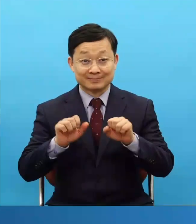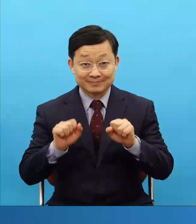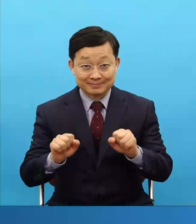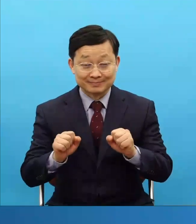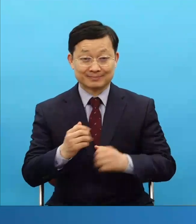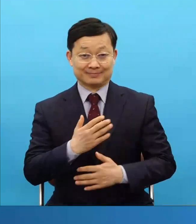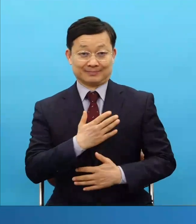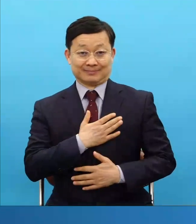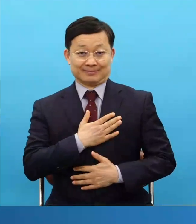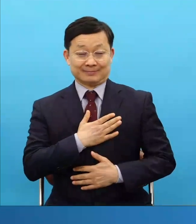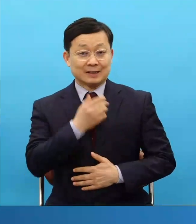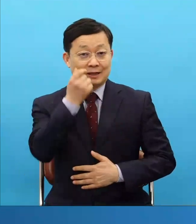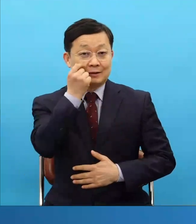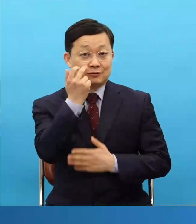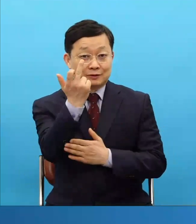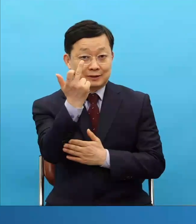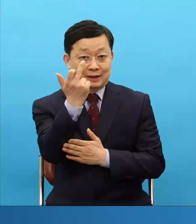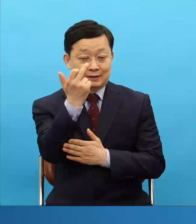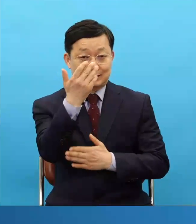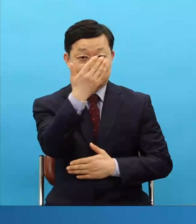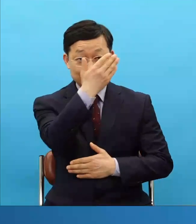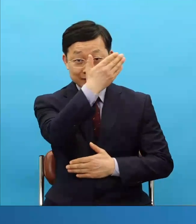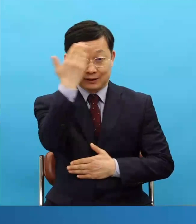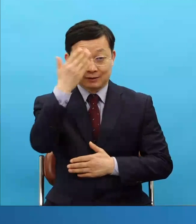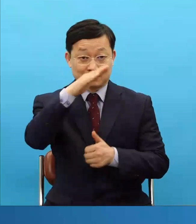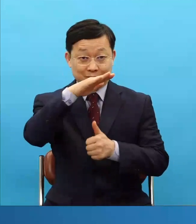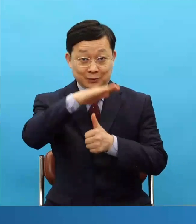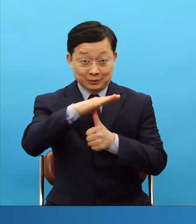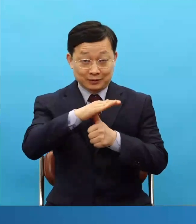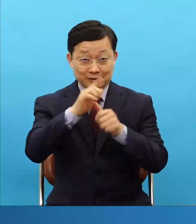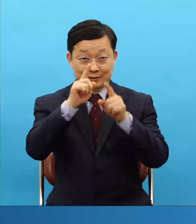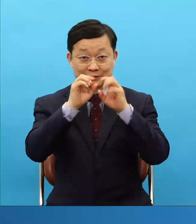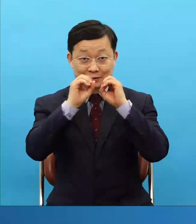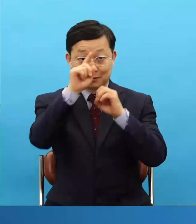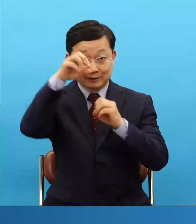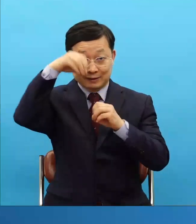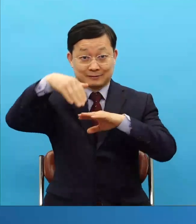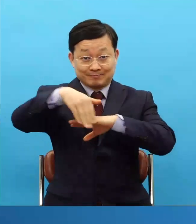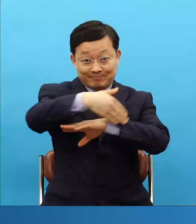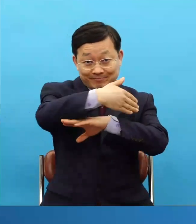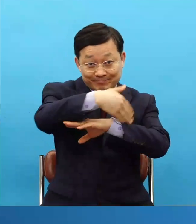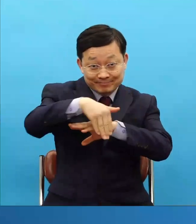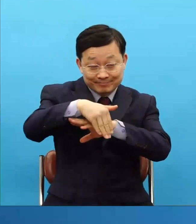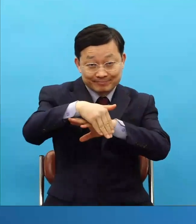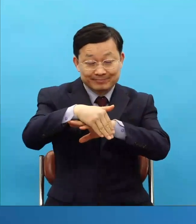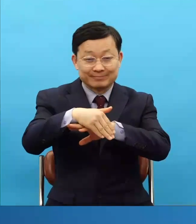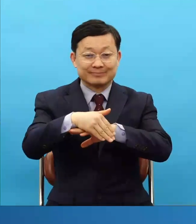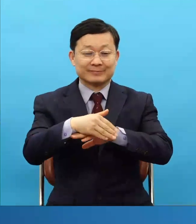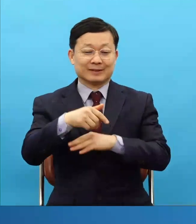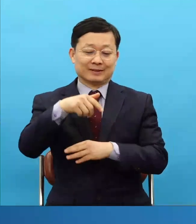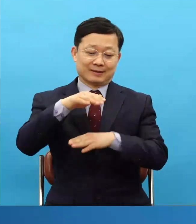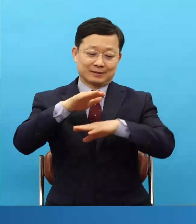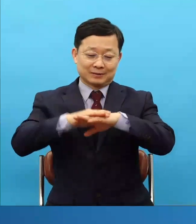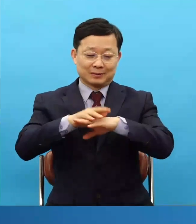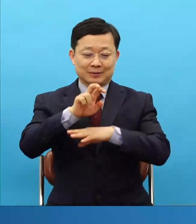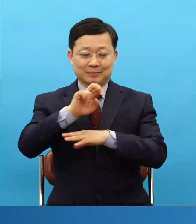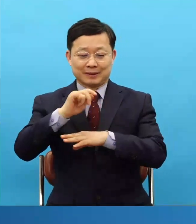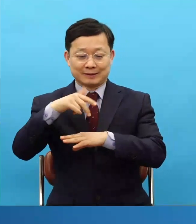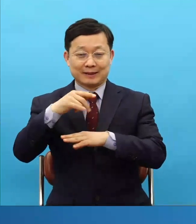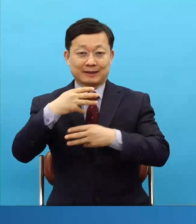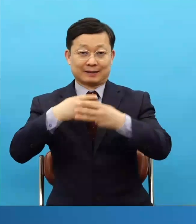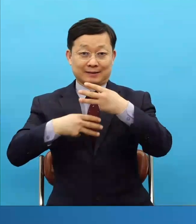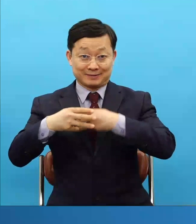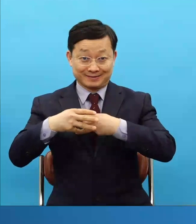안녕하세요. 저는 울산 청소년 전도신학원에 재학 중이며 임마누엘 온양교회 손민지 렘넌트입니다. Hello, I'm